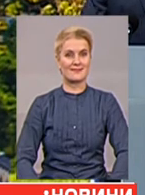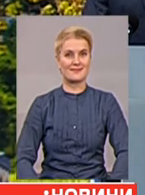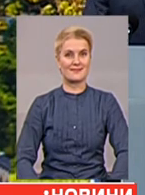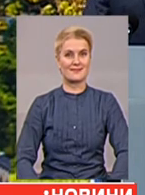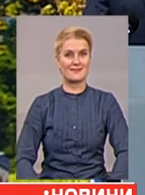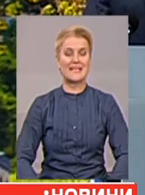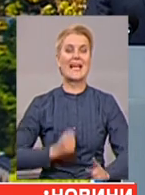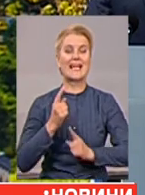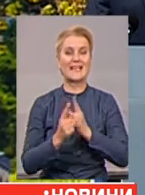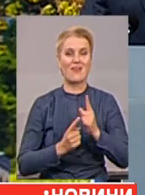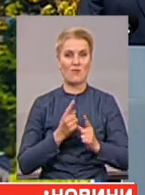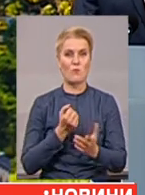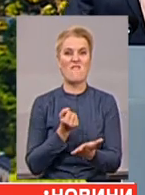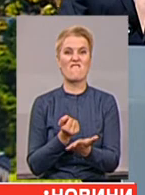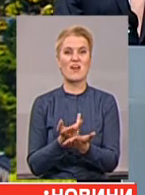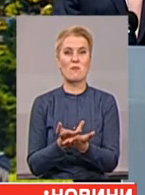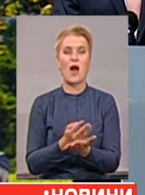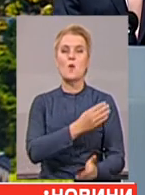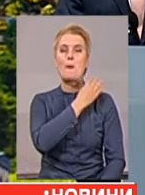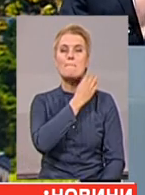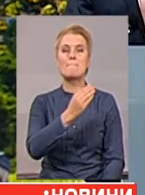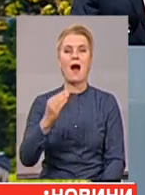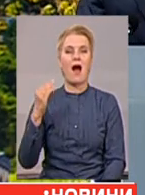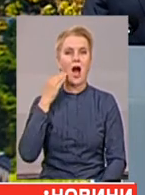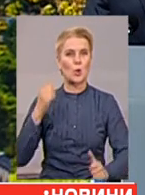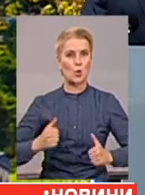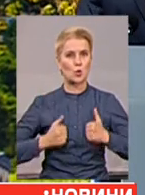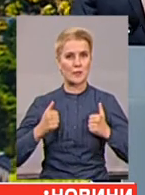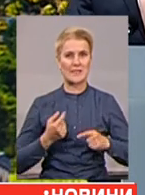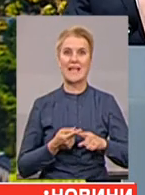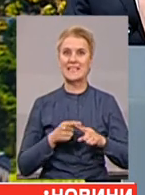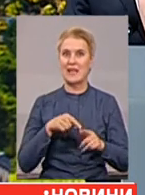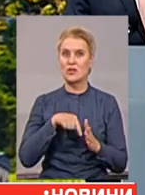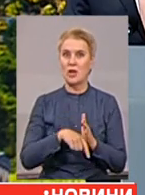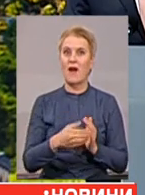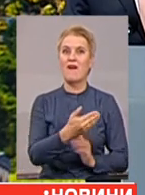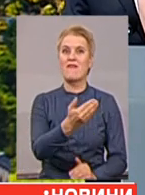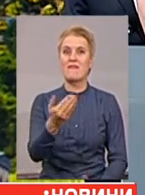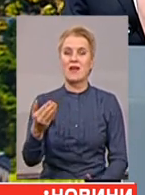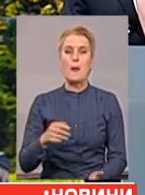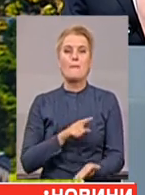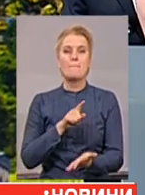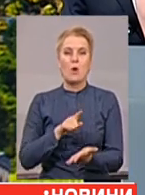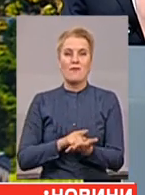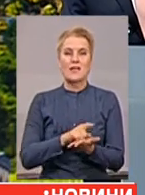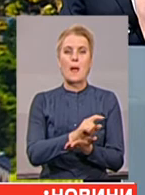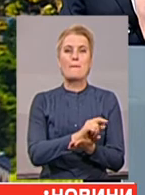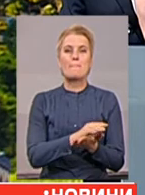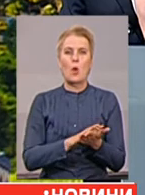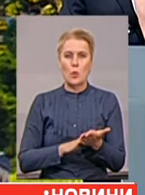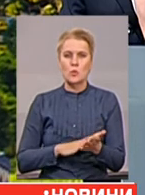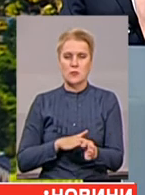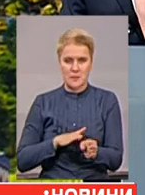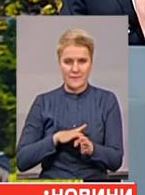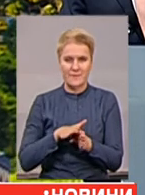справити. Реформи вимагають багато зусиль. Це значить, що ви повинні продовжувати у їх